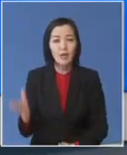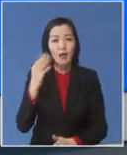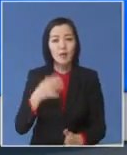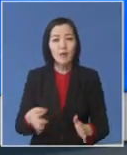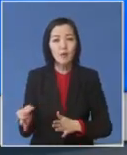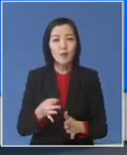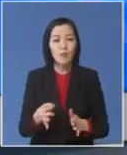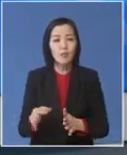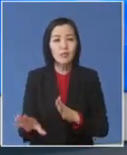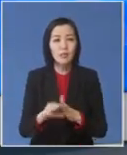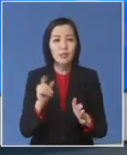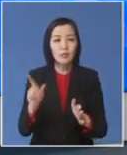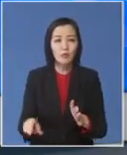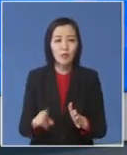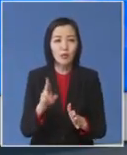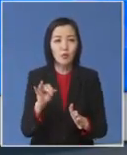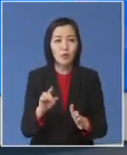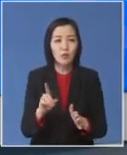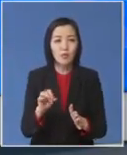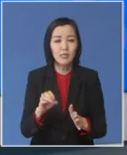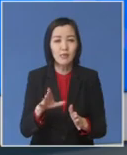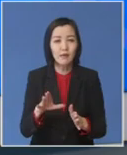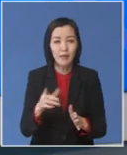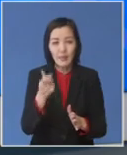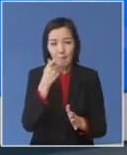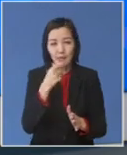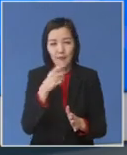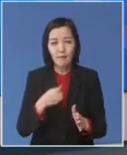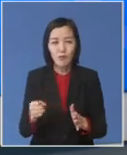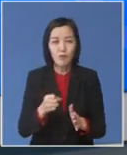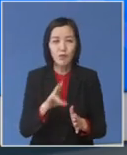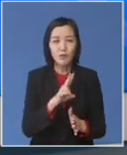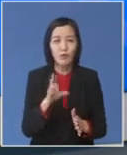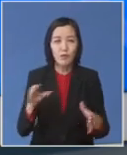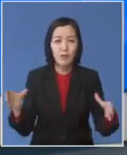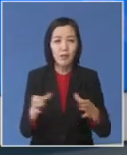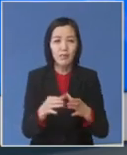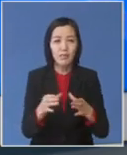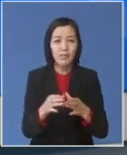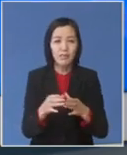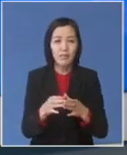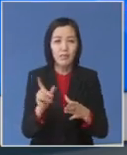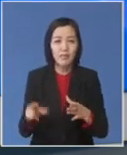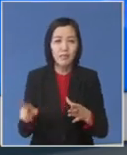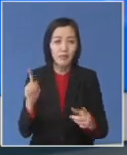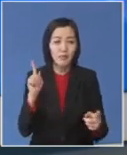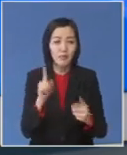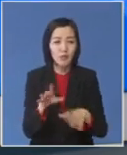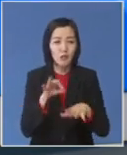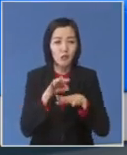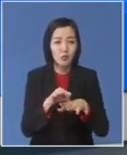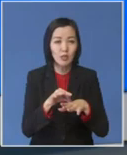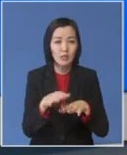Алматы облыстық мәслихатының депутаты Зәкіржан Кузиев Панфилов аудандық Нұротан партиясы филиалында қоғамдық қабылдау өткізді. Онда